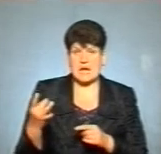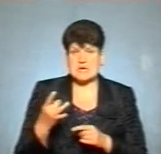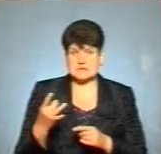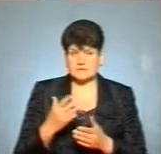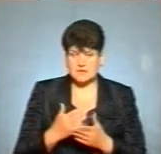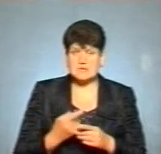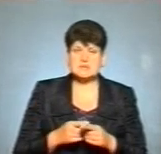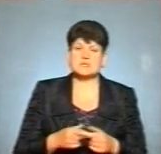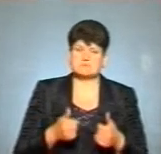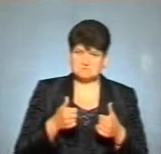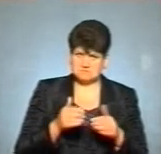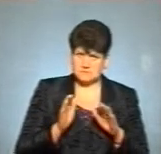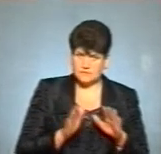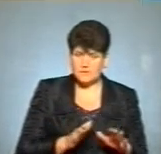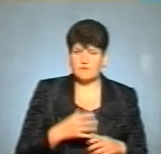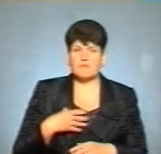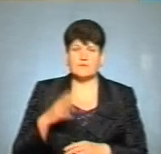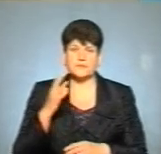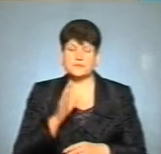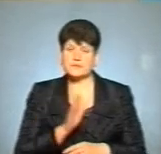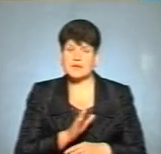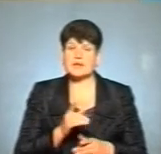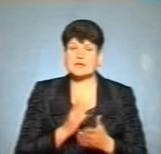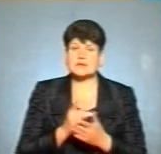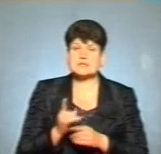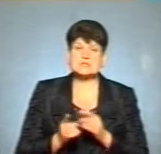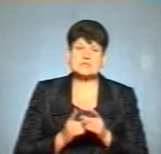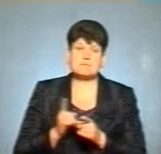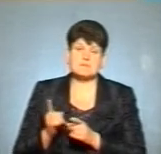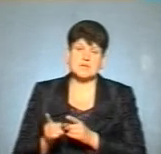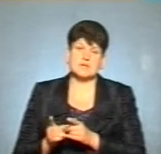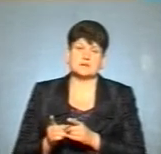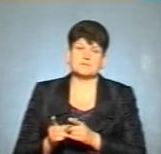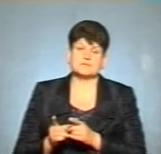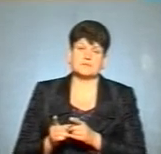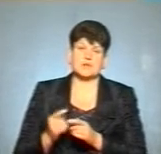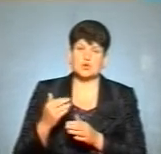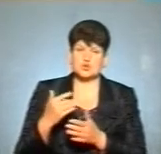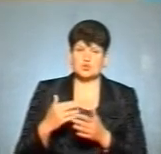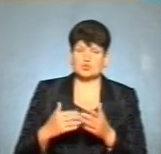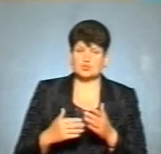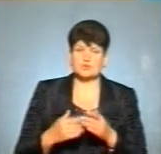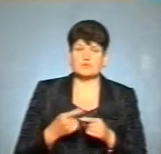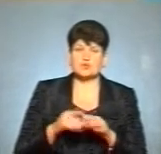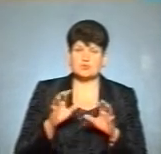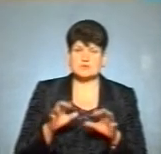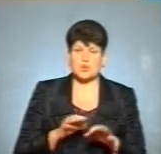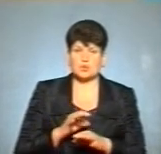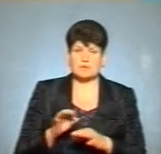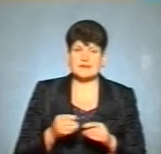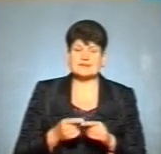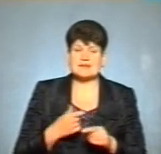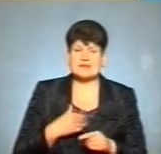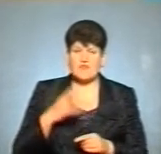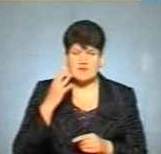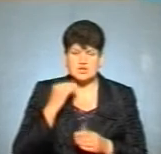Це позитивно, я вважаю. І взагалі, тобто, йдуть зміни отакі структурні в даному законопроєкті. Тобто, це, я вважаю,